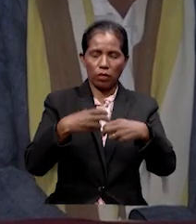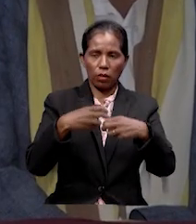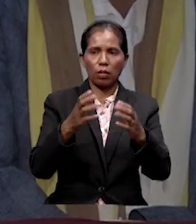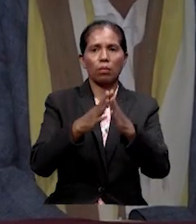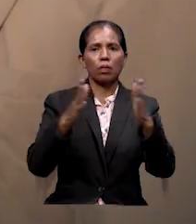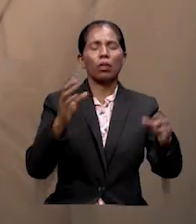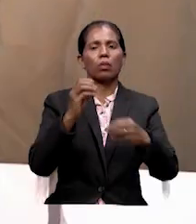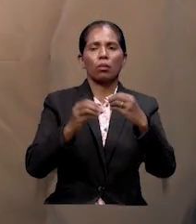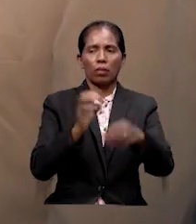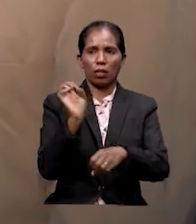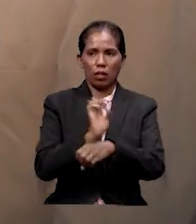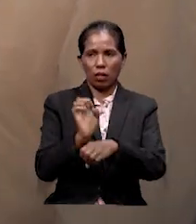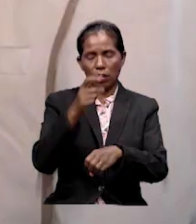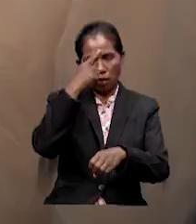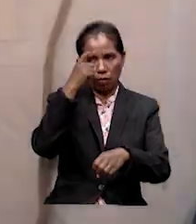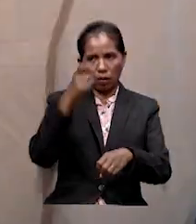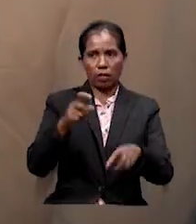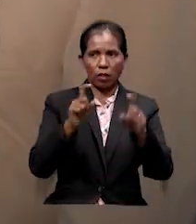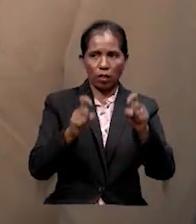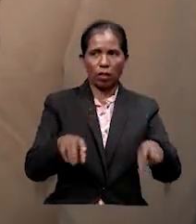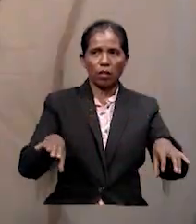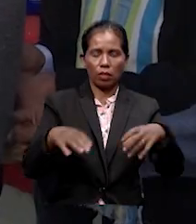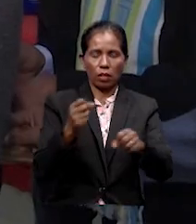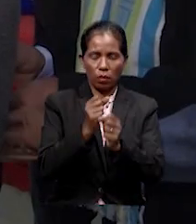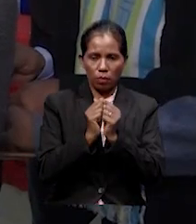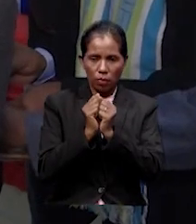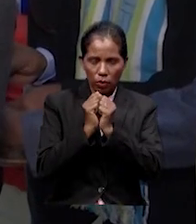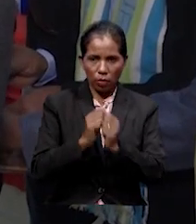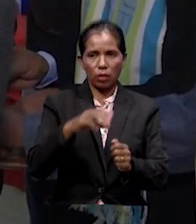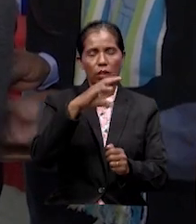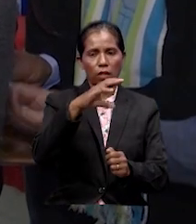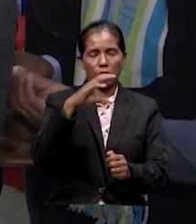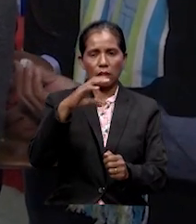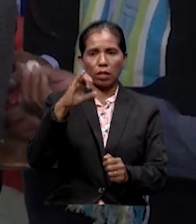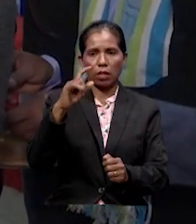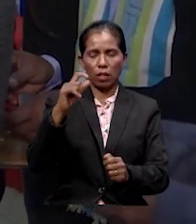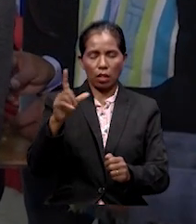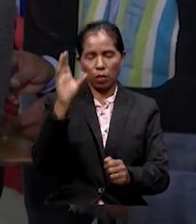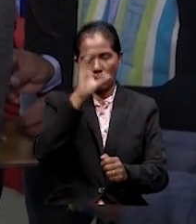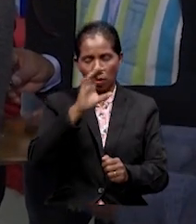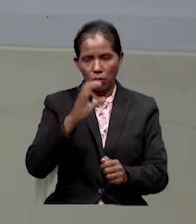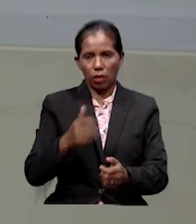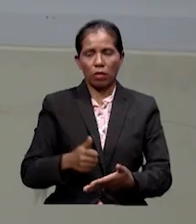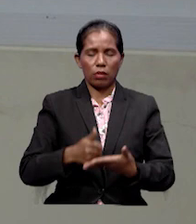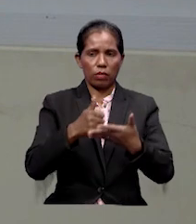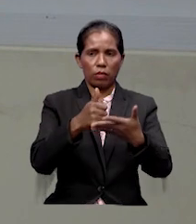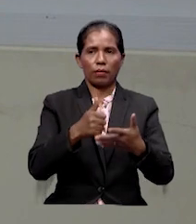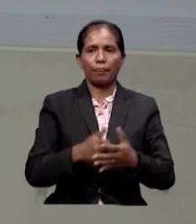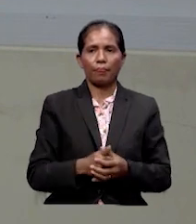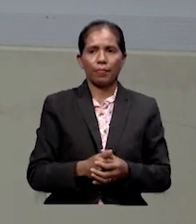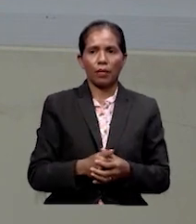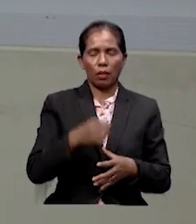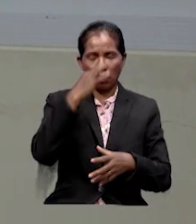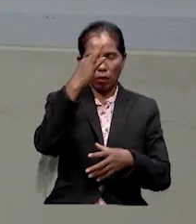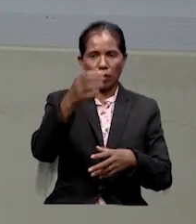kona ba ekonomia, tamba ne ten ki serviço a mutu ko CCTL, hodibuka solução. Nita bawa ini kan